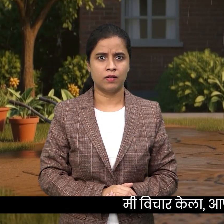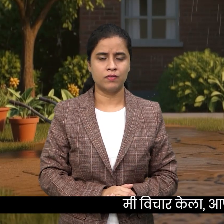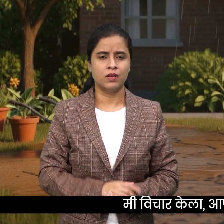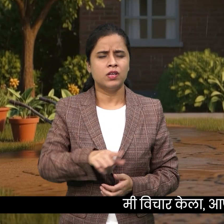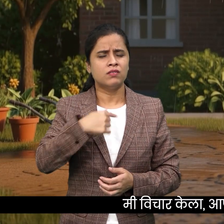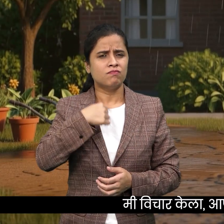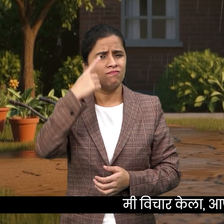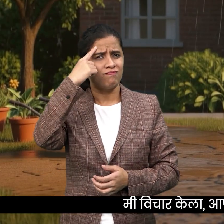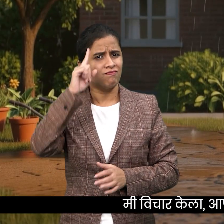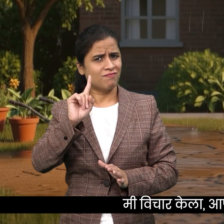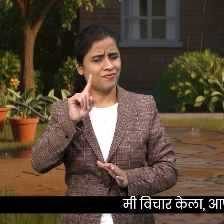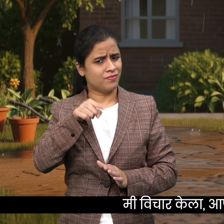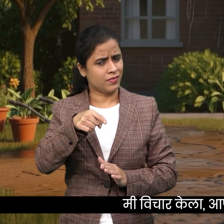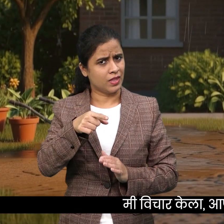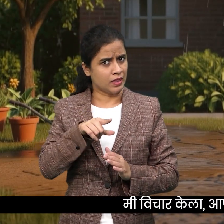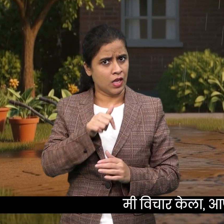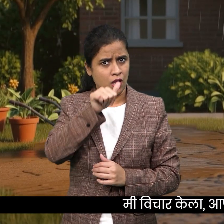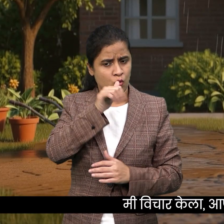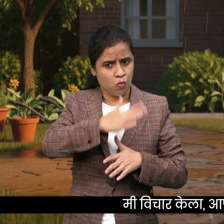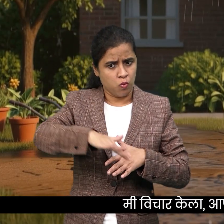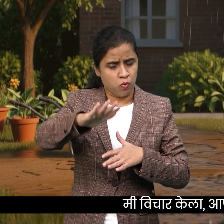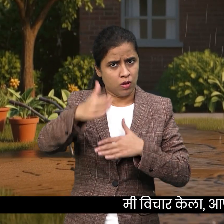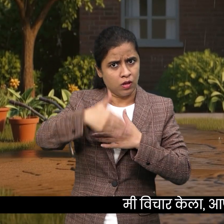मी विचार केला, आपण हे पाणी वाचवू शकतो का?